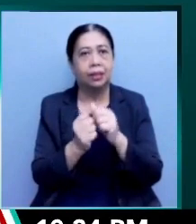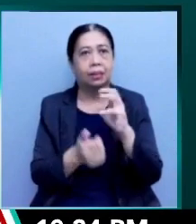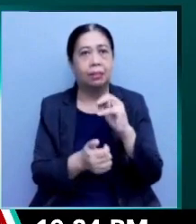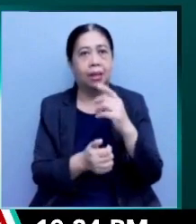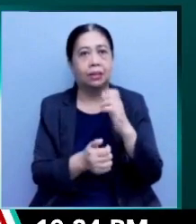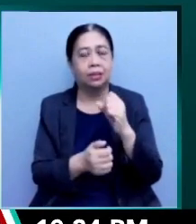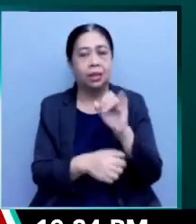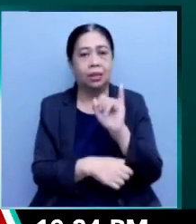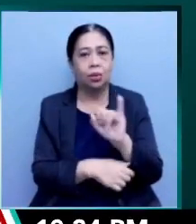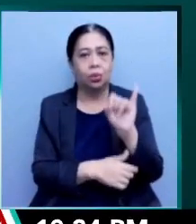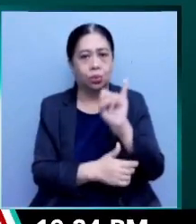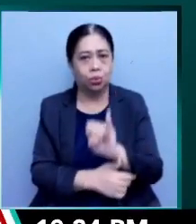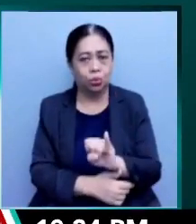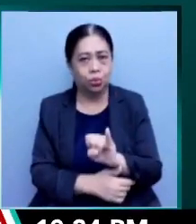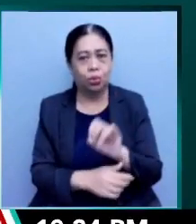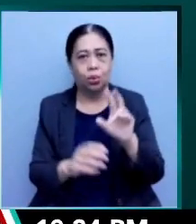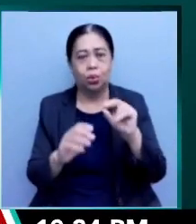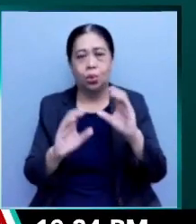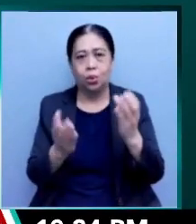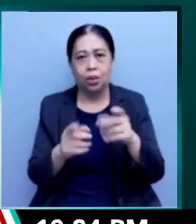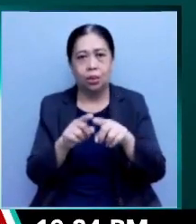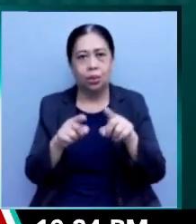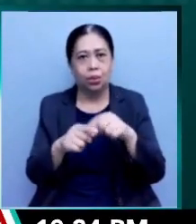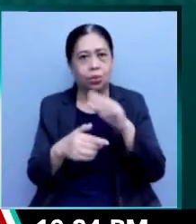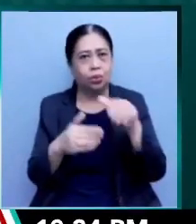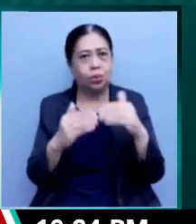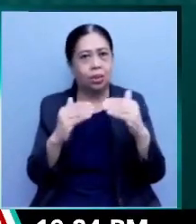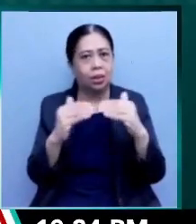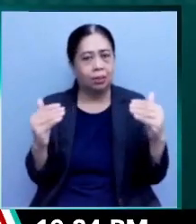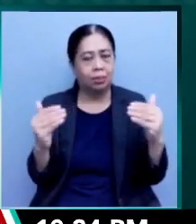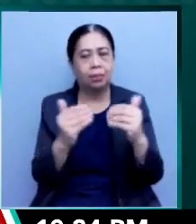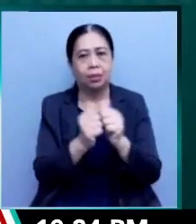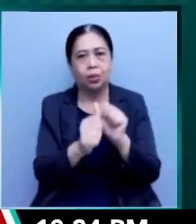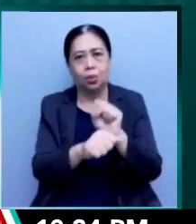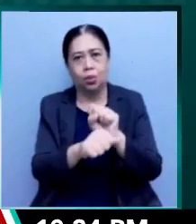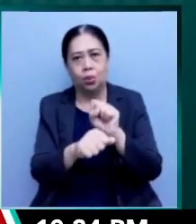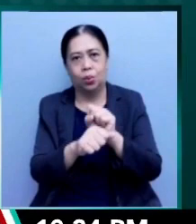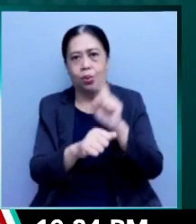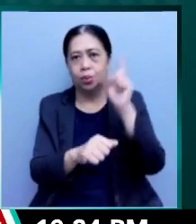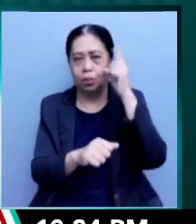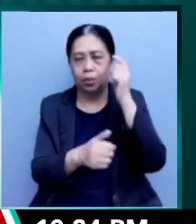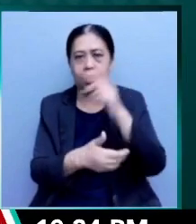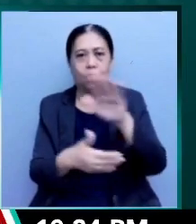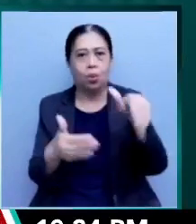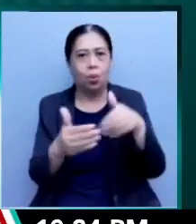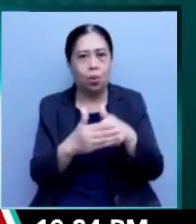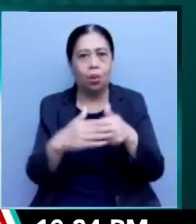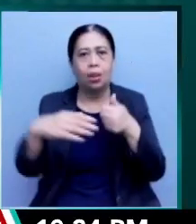Wala rin klase sa lahat ng antas pati trabaho sa gobyerno sa buong Abra.